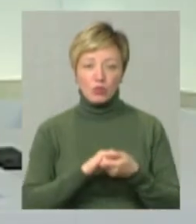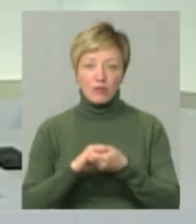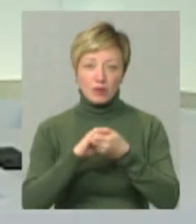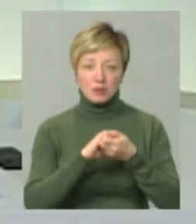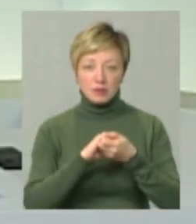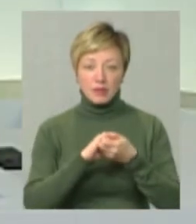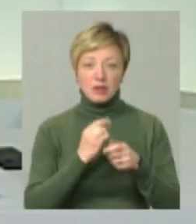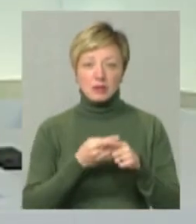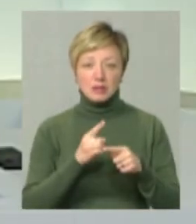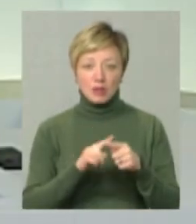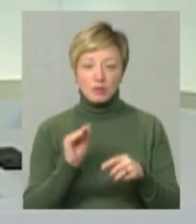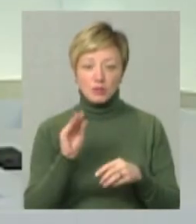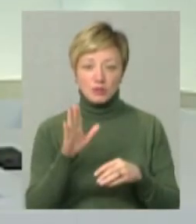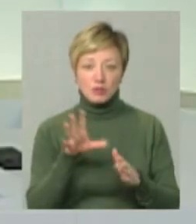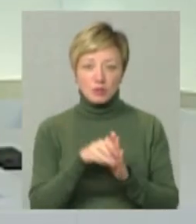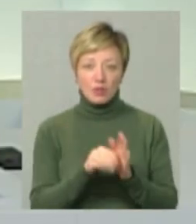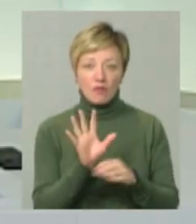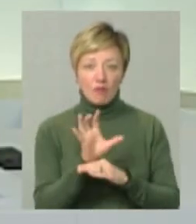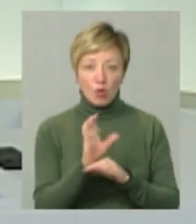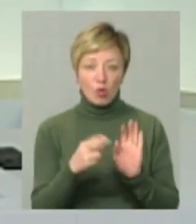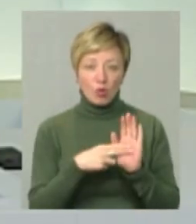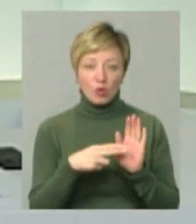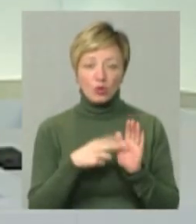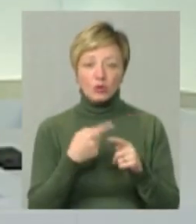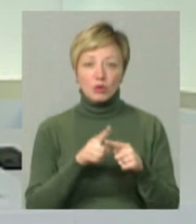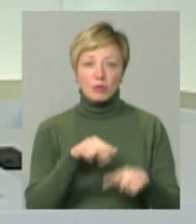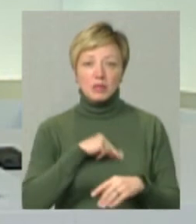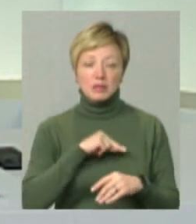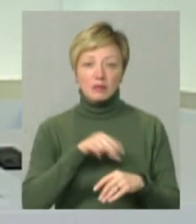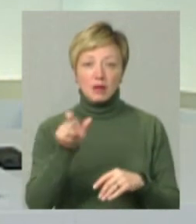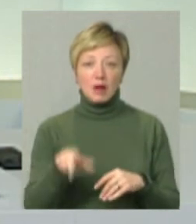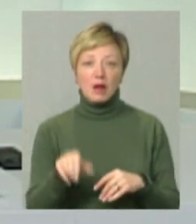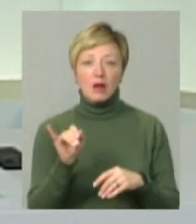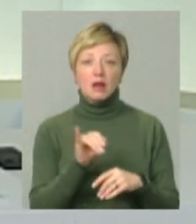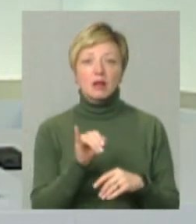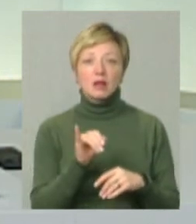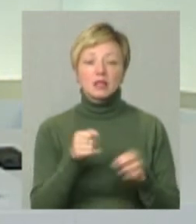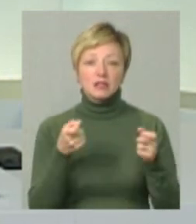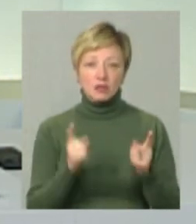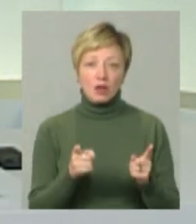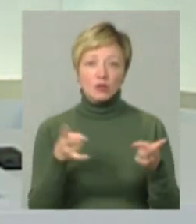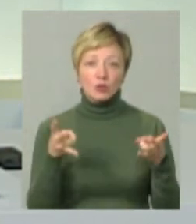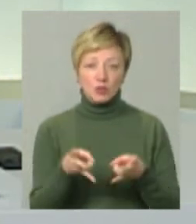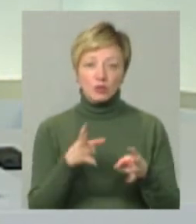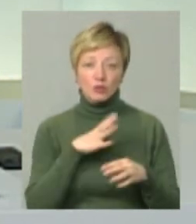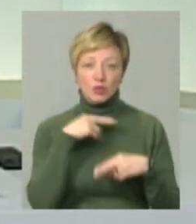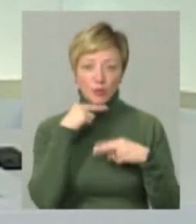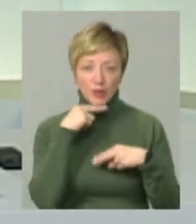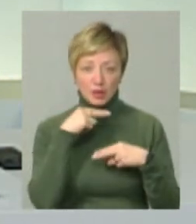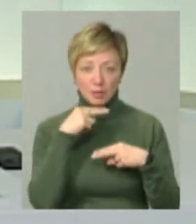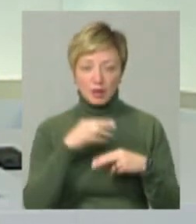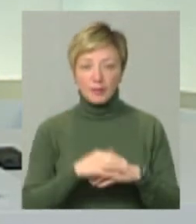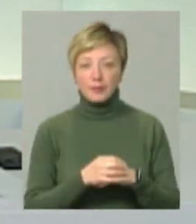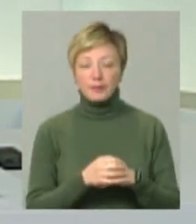акціонерного товариства. Це посвідчення містить фотографію цього працівника. І, звичайно, необхідно бути